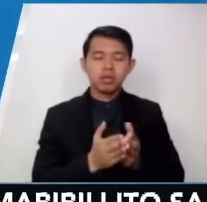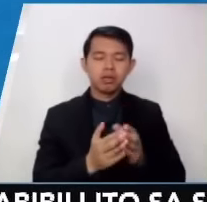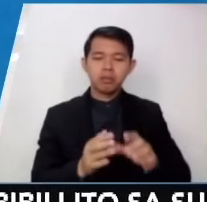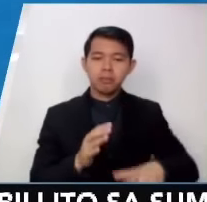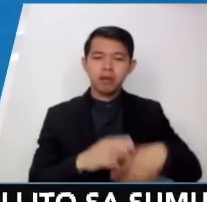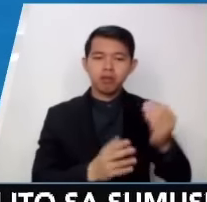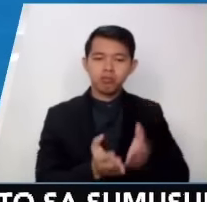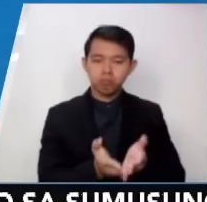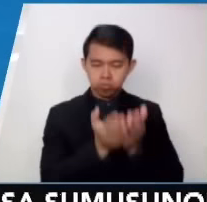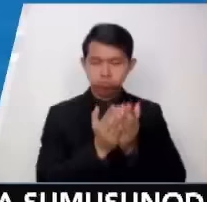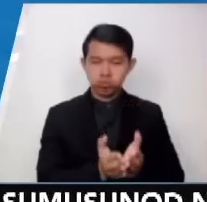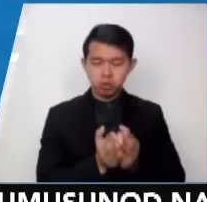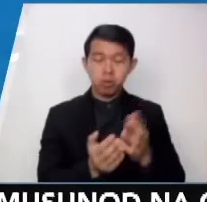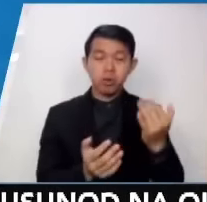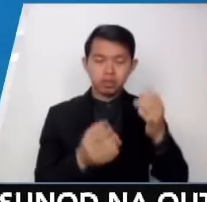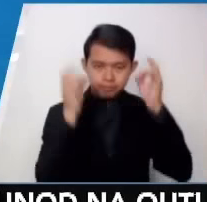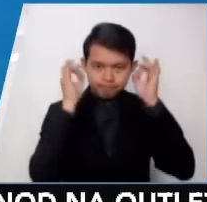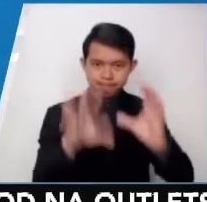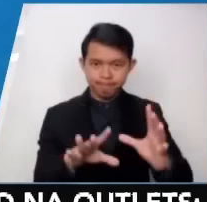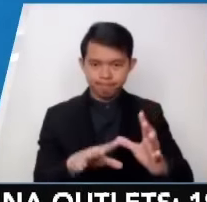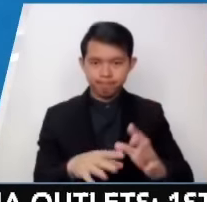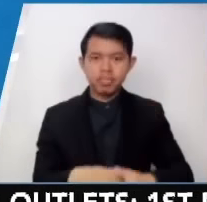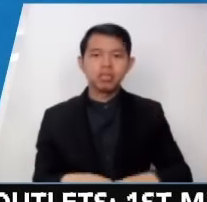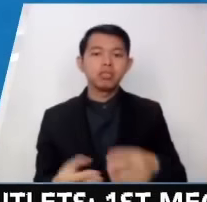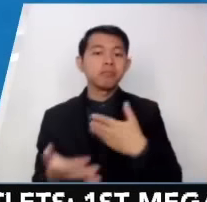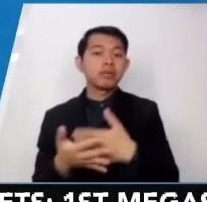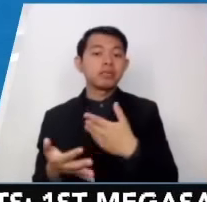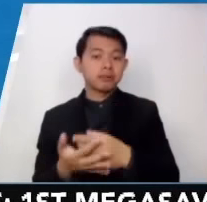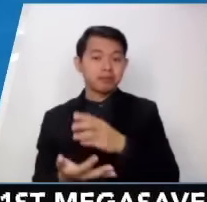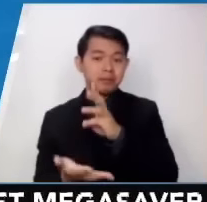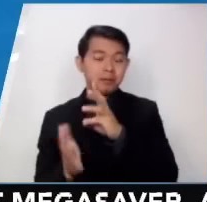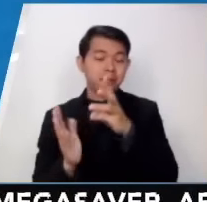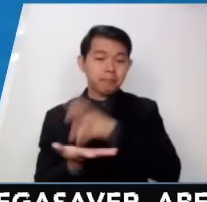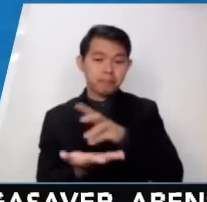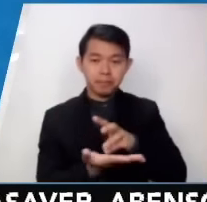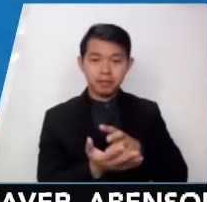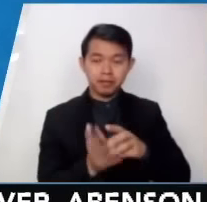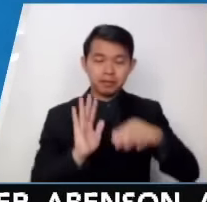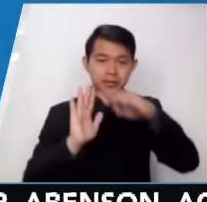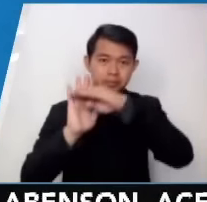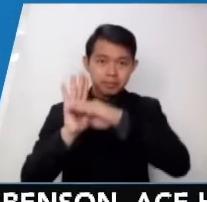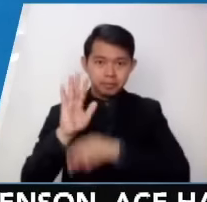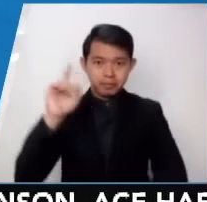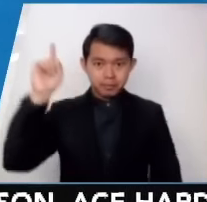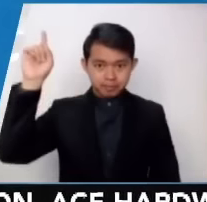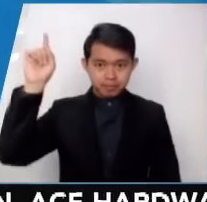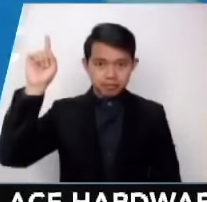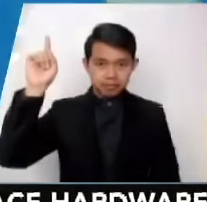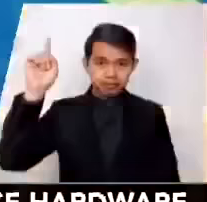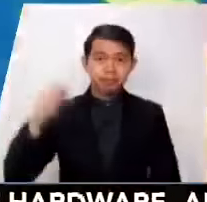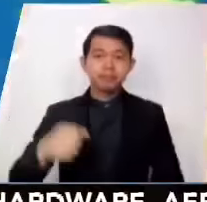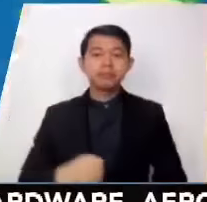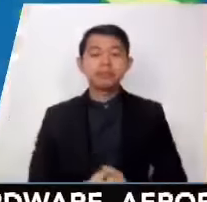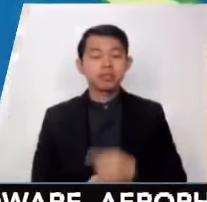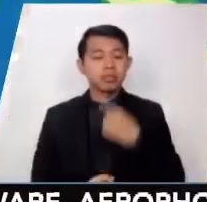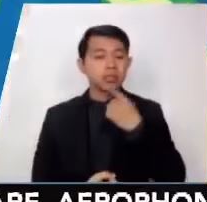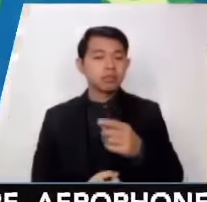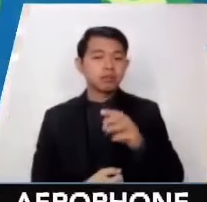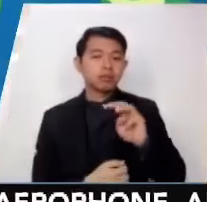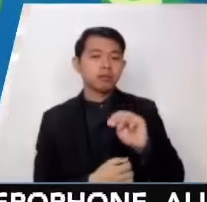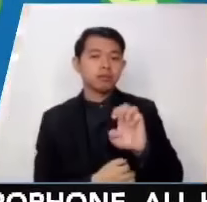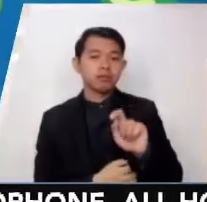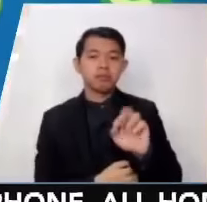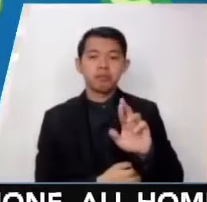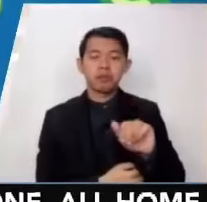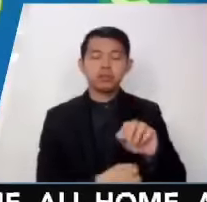Isabela, Aurora, Quezon at sa Bicol Region. Base po sa rainfall forecast ng Metro Weather, halos buong bansa